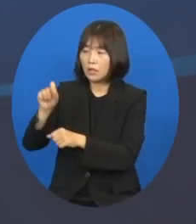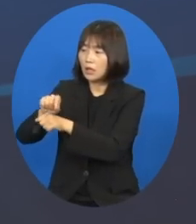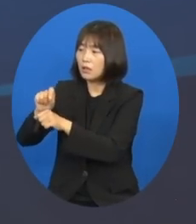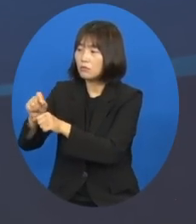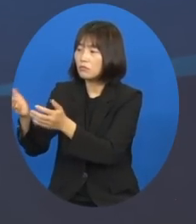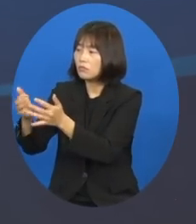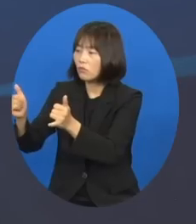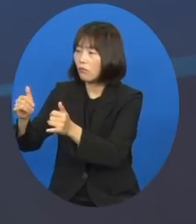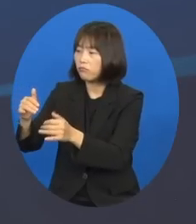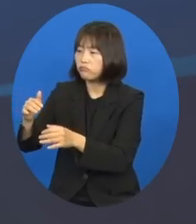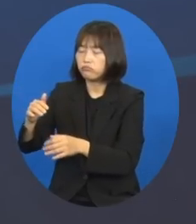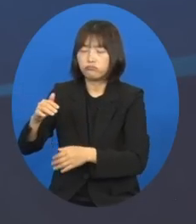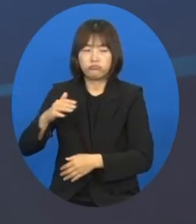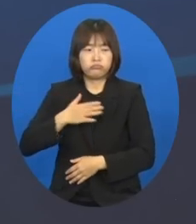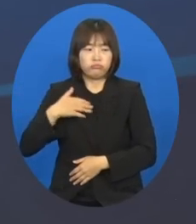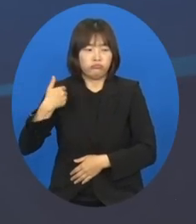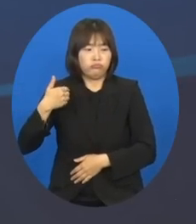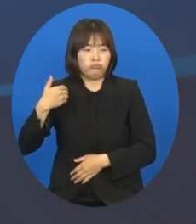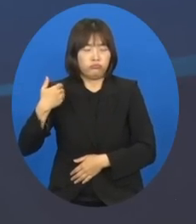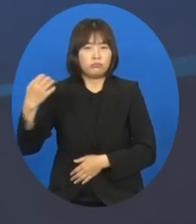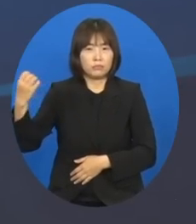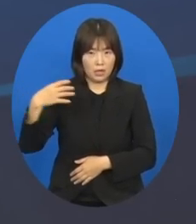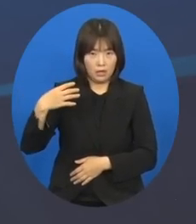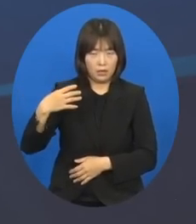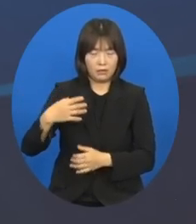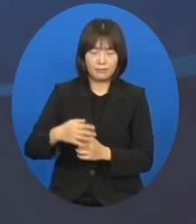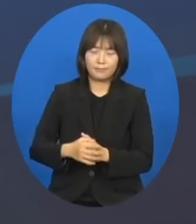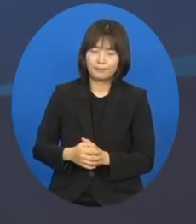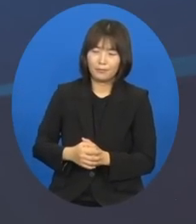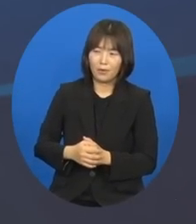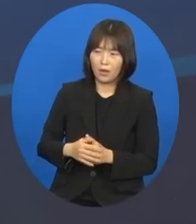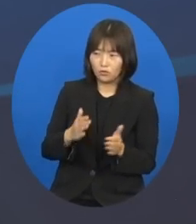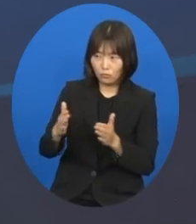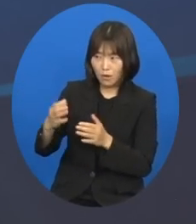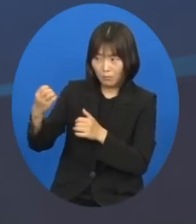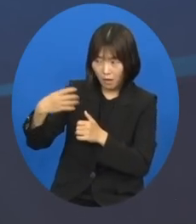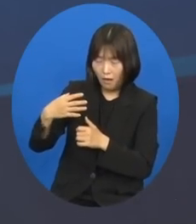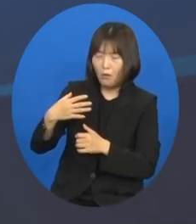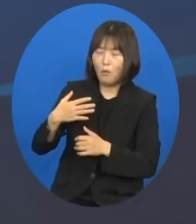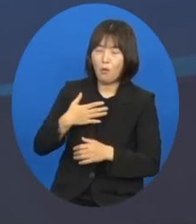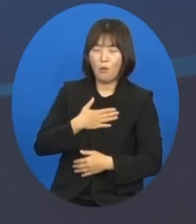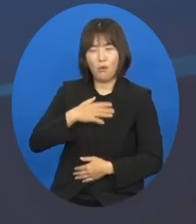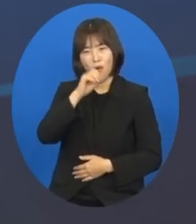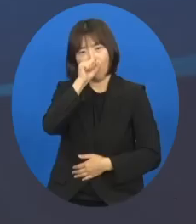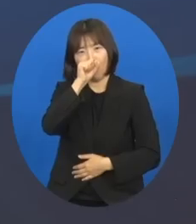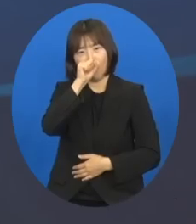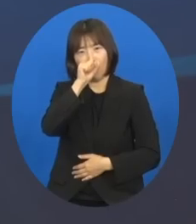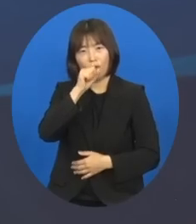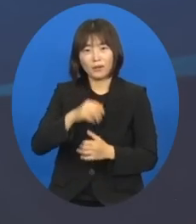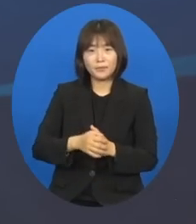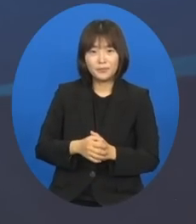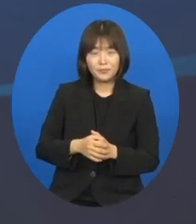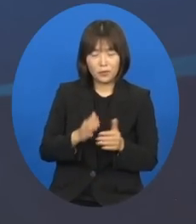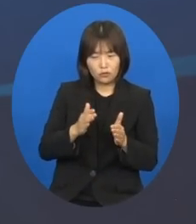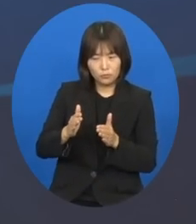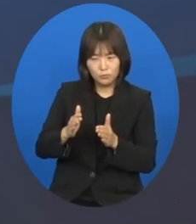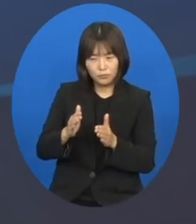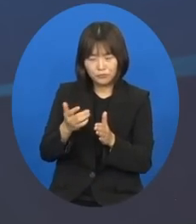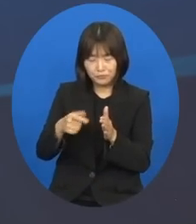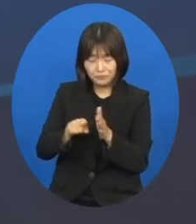모르겠다는 거예요 어쨌든 준비하라고 그러니까 기분이 너무 좋아 가지고 이제 준비하러 가는데